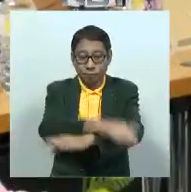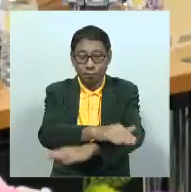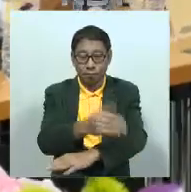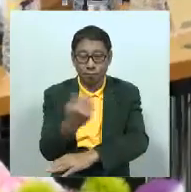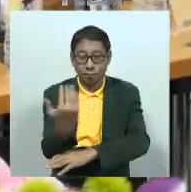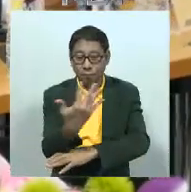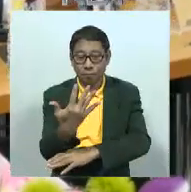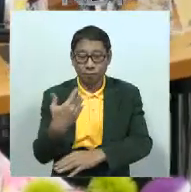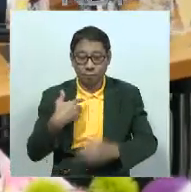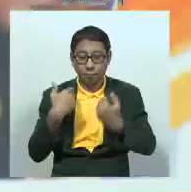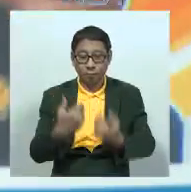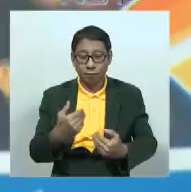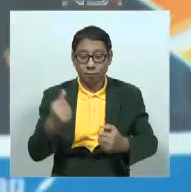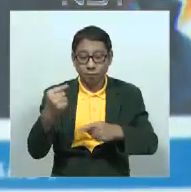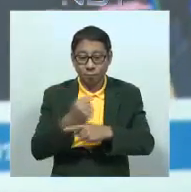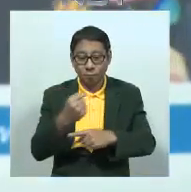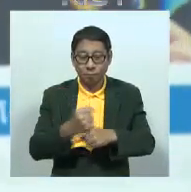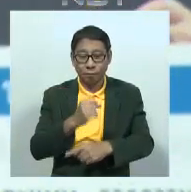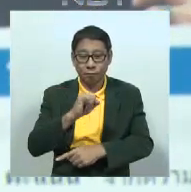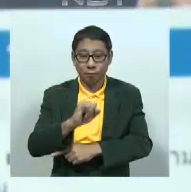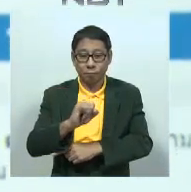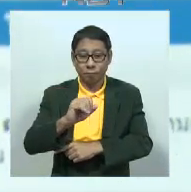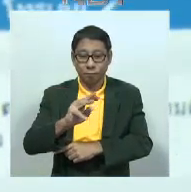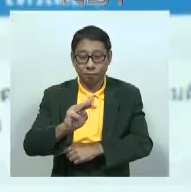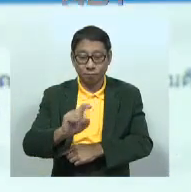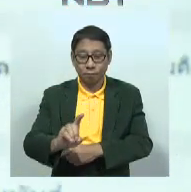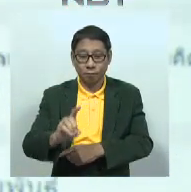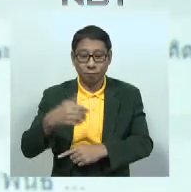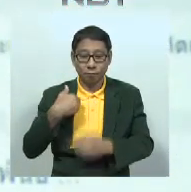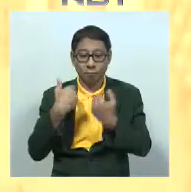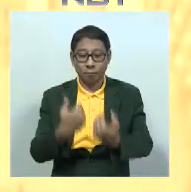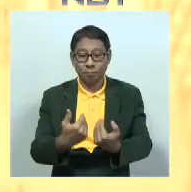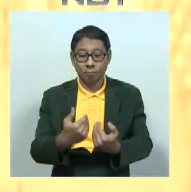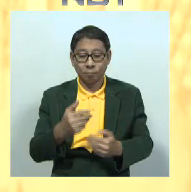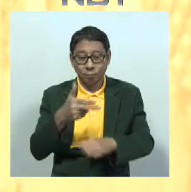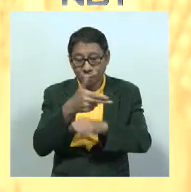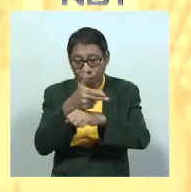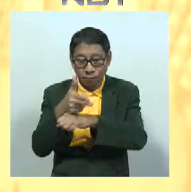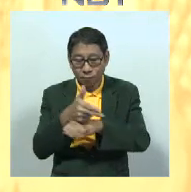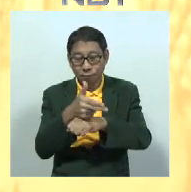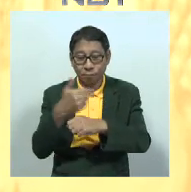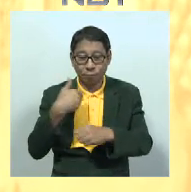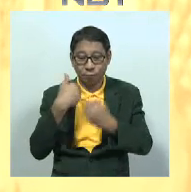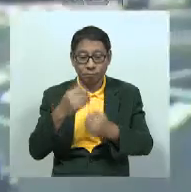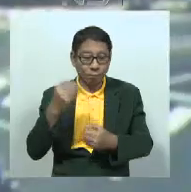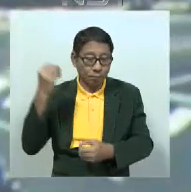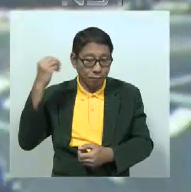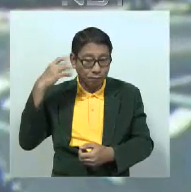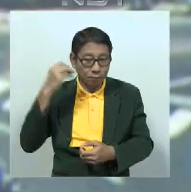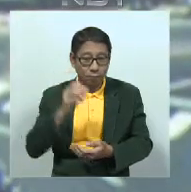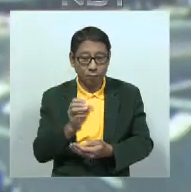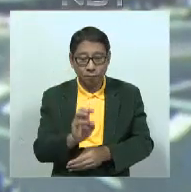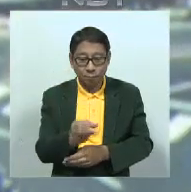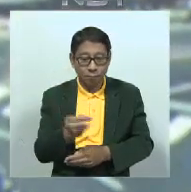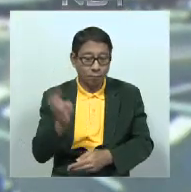ป็นประธานตรวจเยี่ยมการฝึก IDMAC 2019ซึ่งจะถ่ายทอดสดทาง NBT South และถ่ายทอดเสียงทางสถ